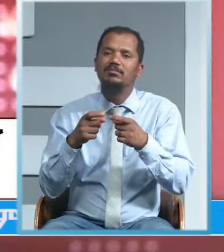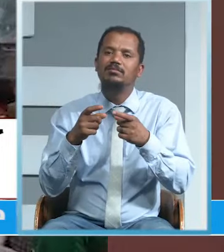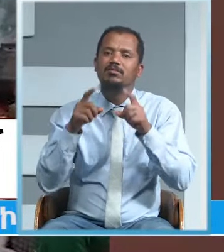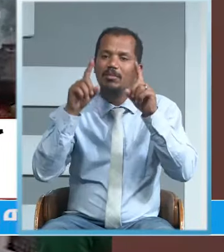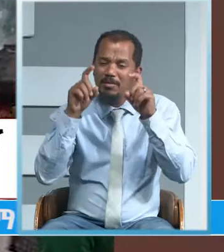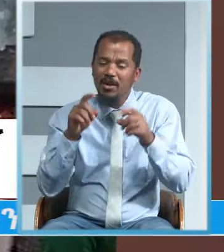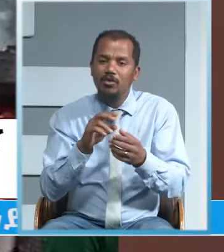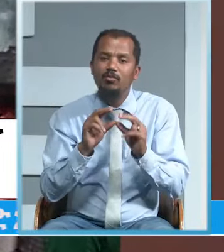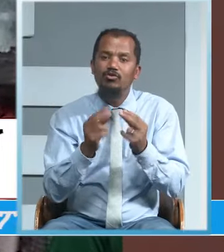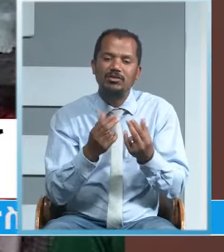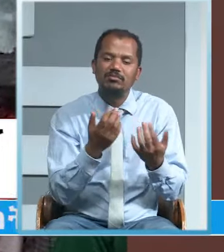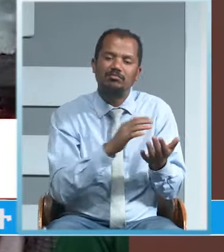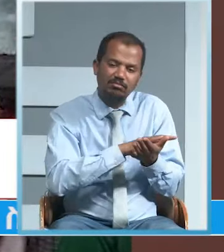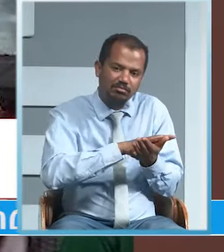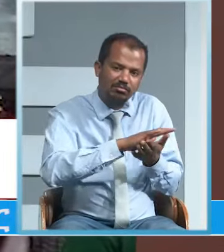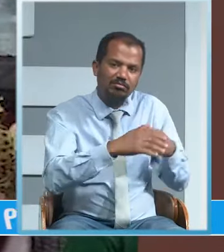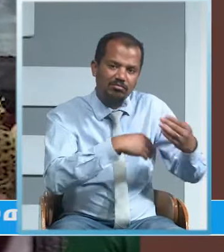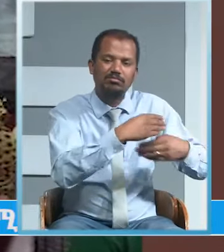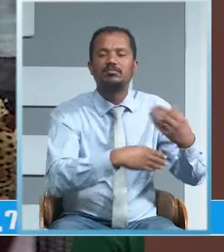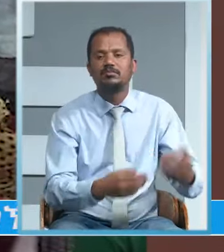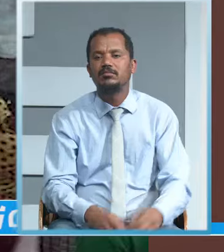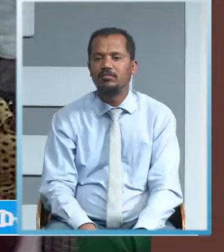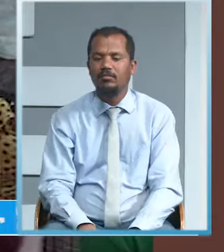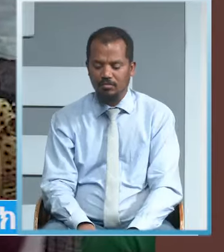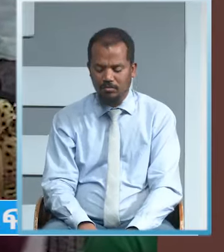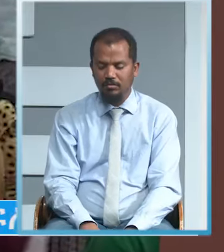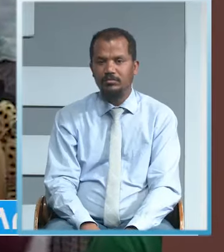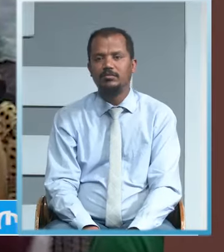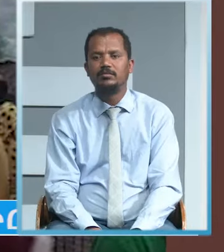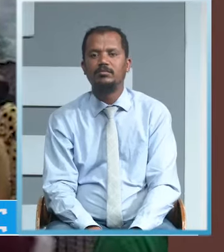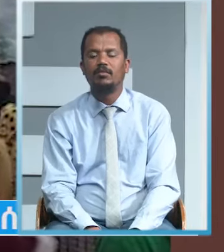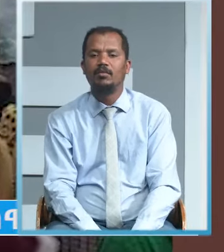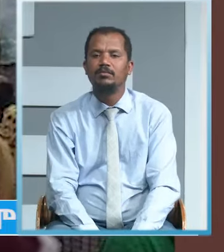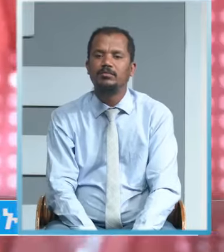ቡድን ያጣራ እንደሚገኝ ተናግሯል።